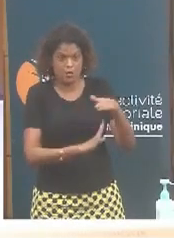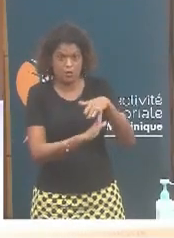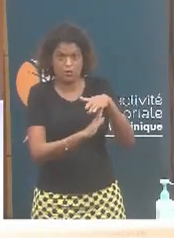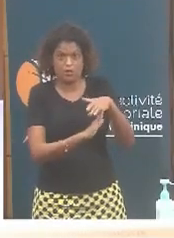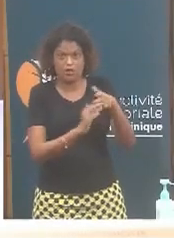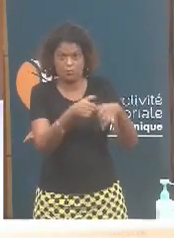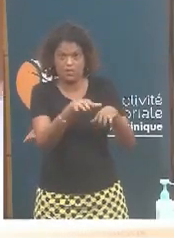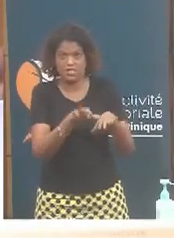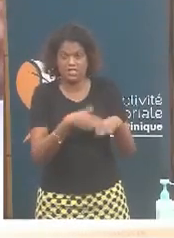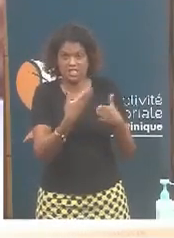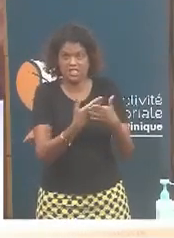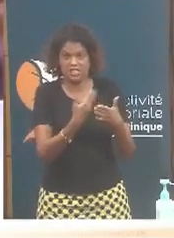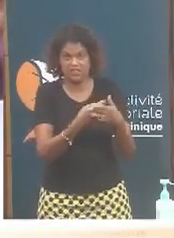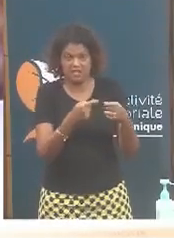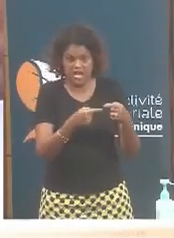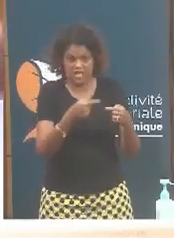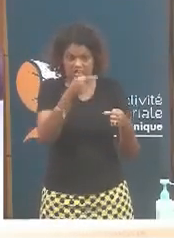excédent.